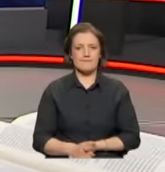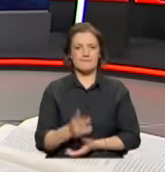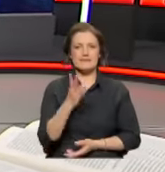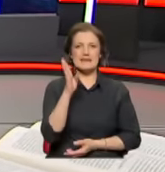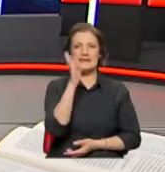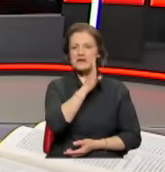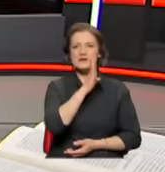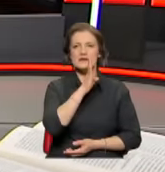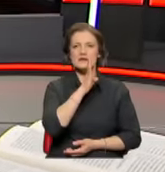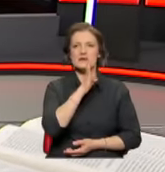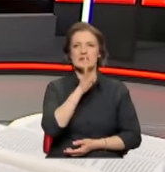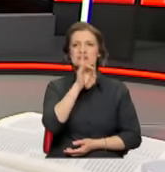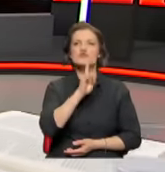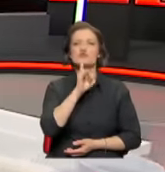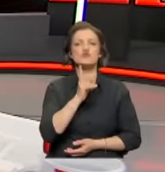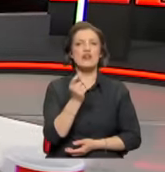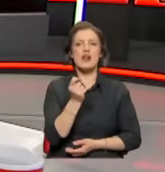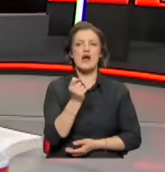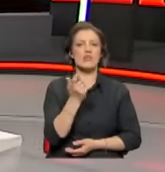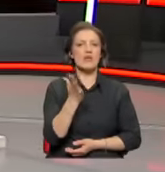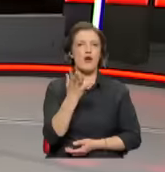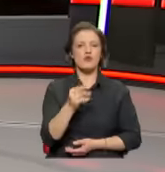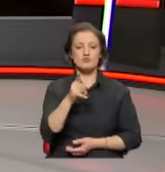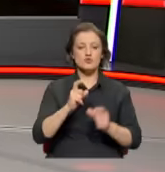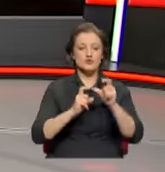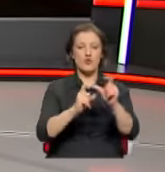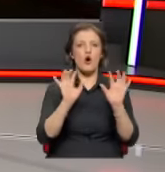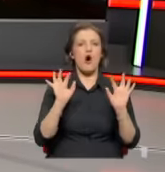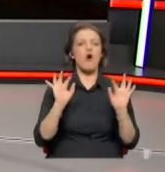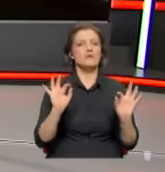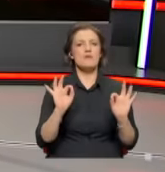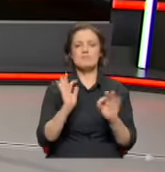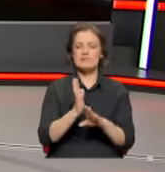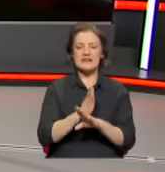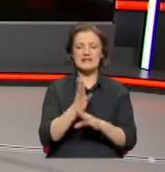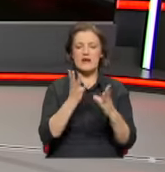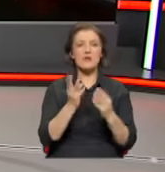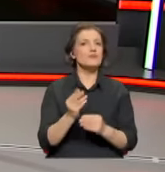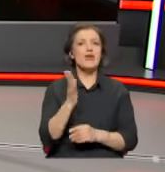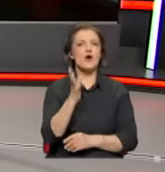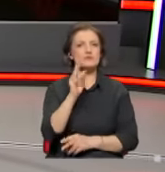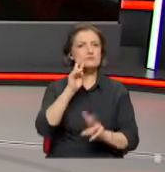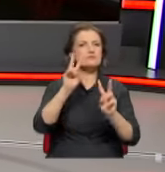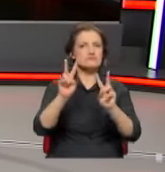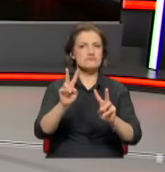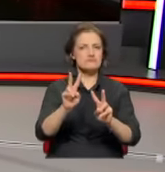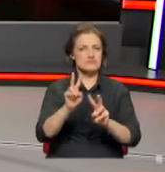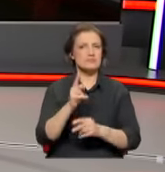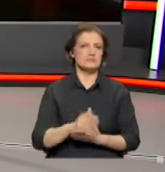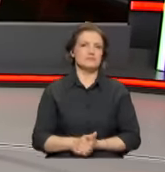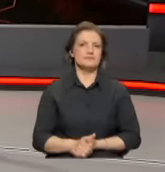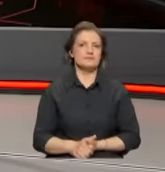200 liraya ne oldu? Bakalım abi şimdi. Bu soru önemli bir soru. Çünkü ne olduğunu göreceksiniz. Ayrıca üstüne